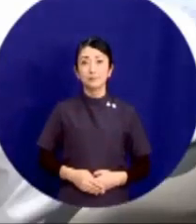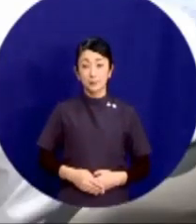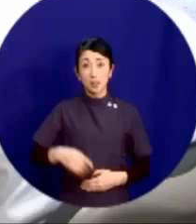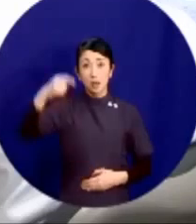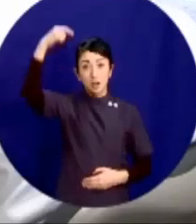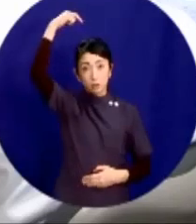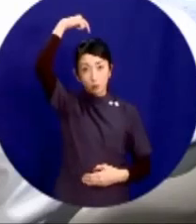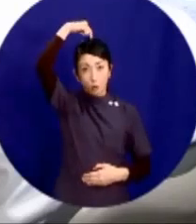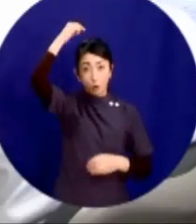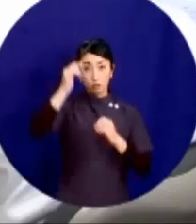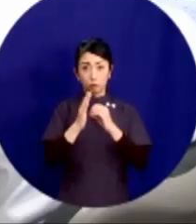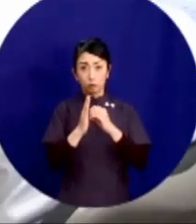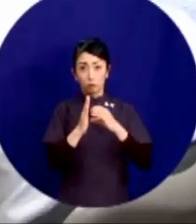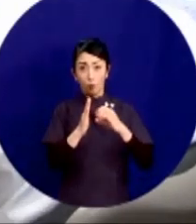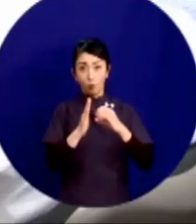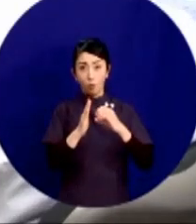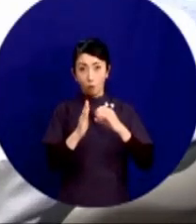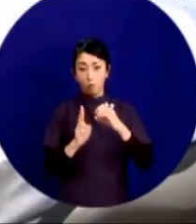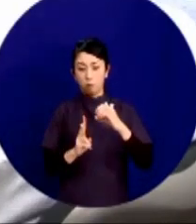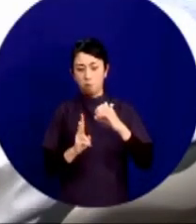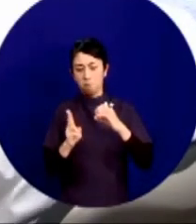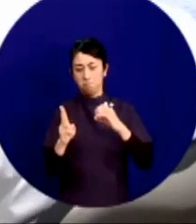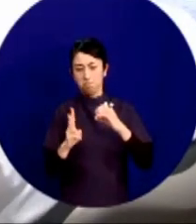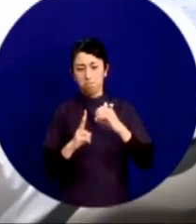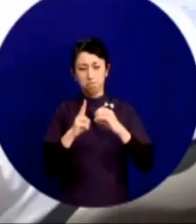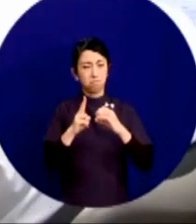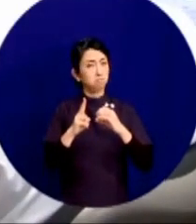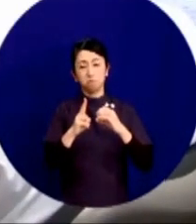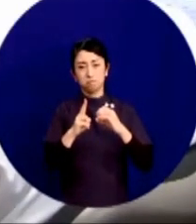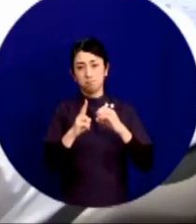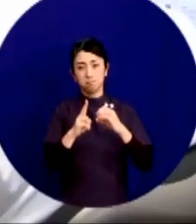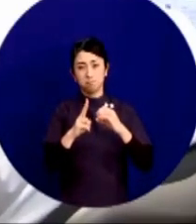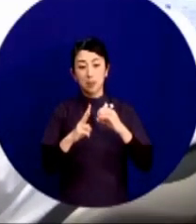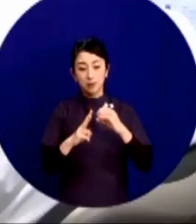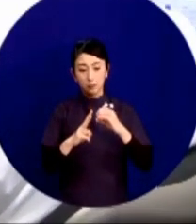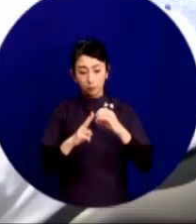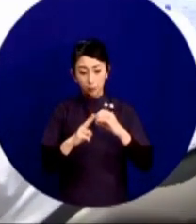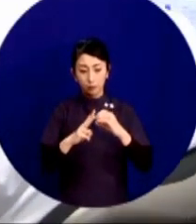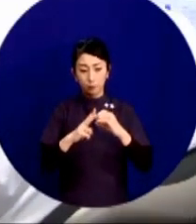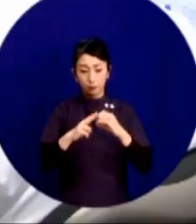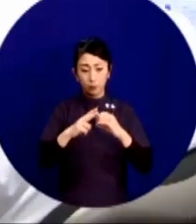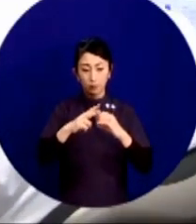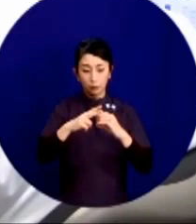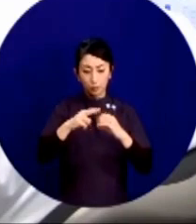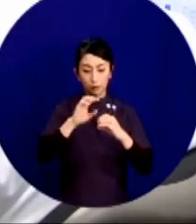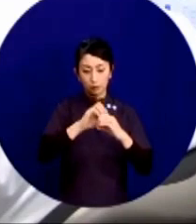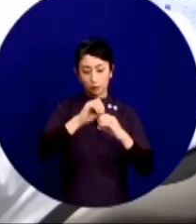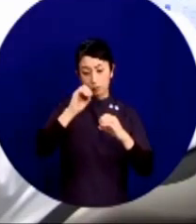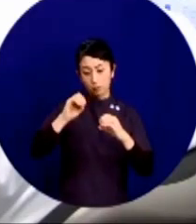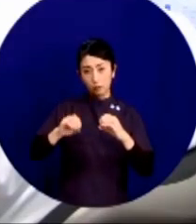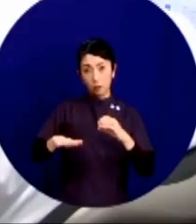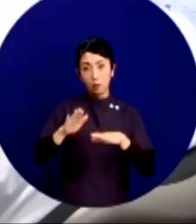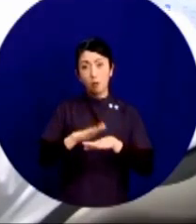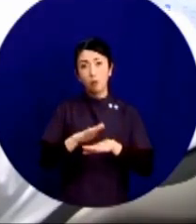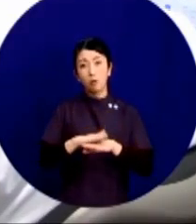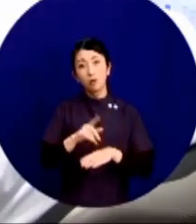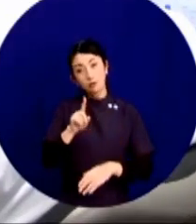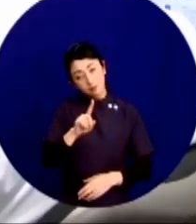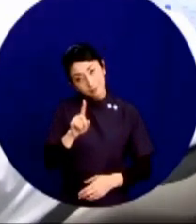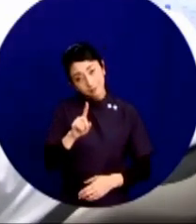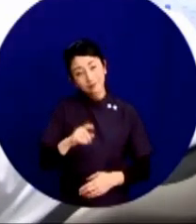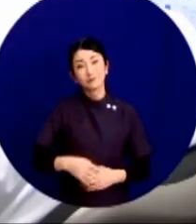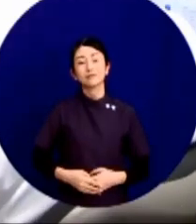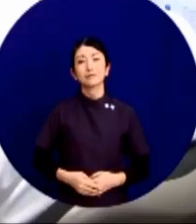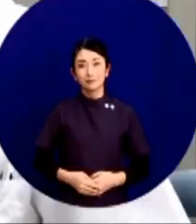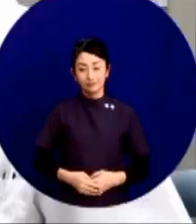脳はどこも傷つけてはいけないと思うんですが、腫瘍だけを取り除く工夫などはありますか？ はい、